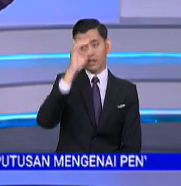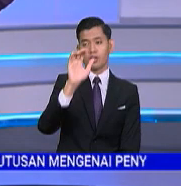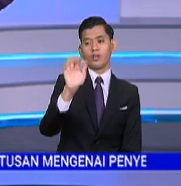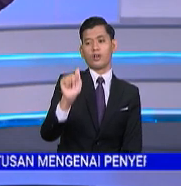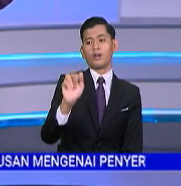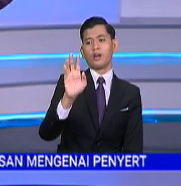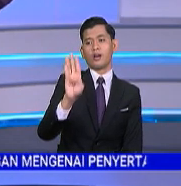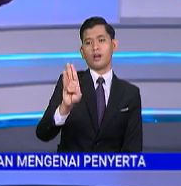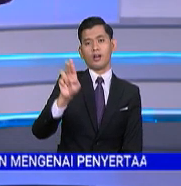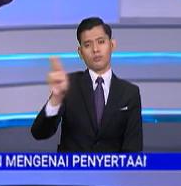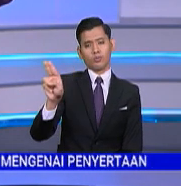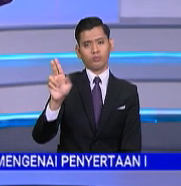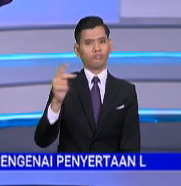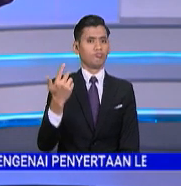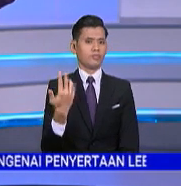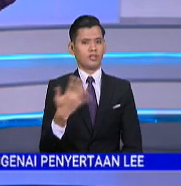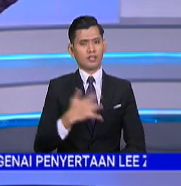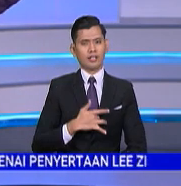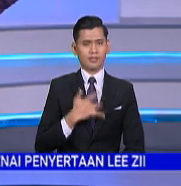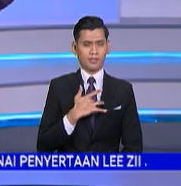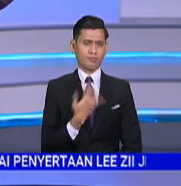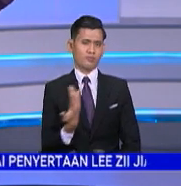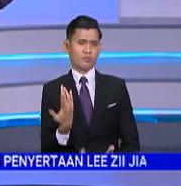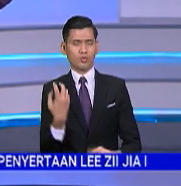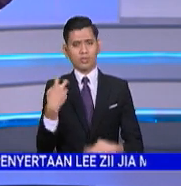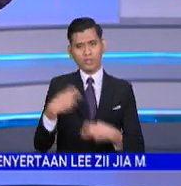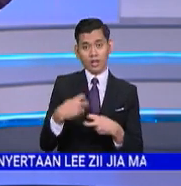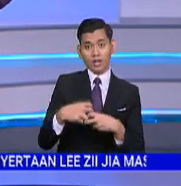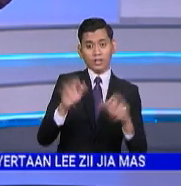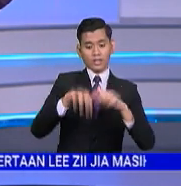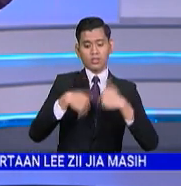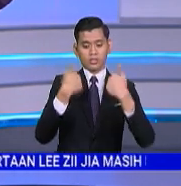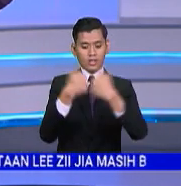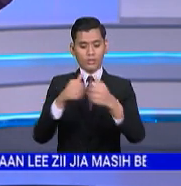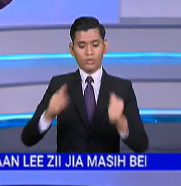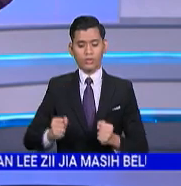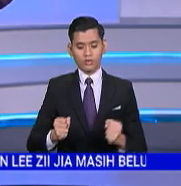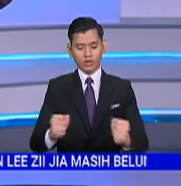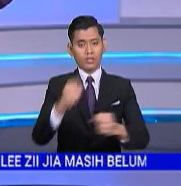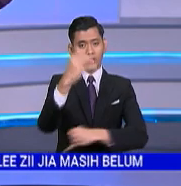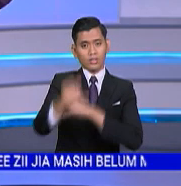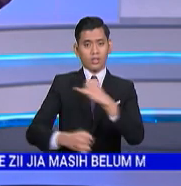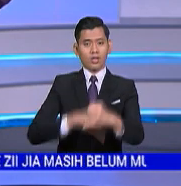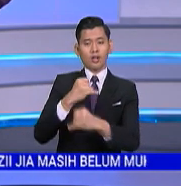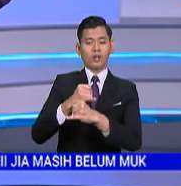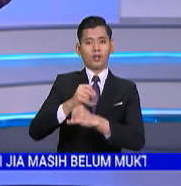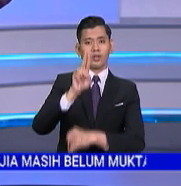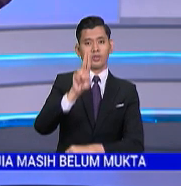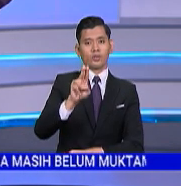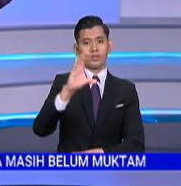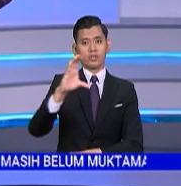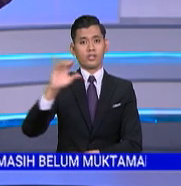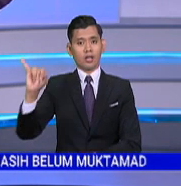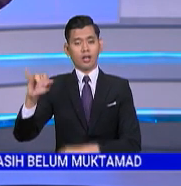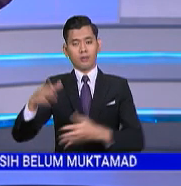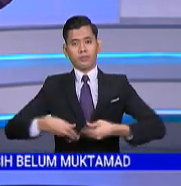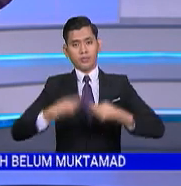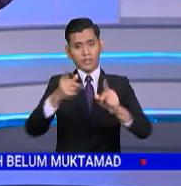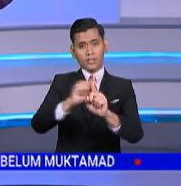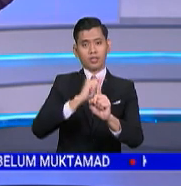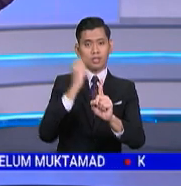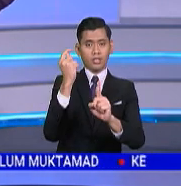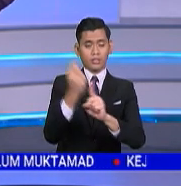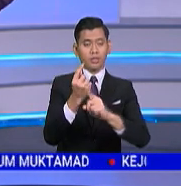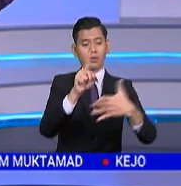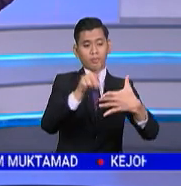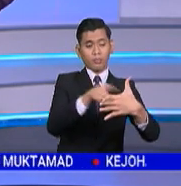Samah Wahab, perkara ini menjadi lebih rumit apabila Kesatuan Berbasikal Antarabangsa UCI telah memberikan tarikh sama